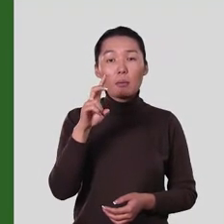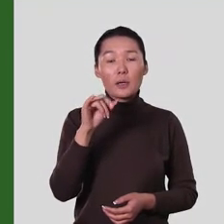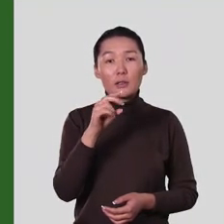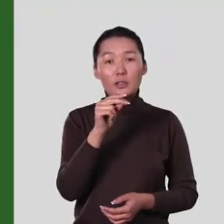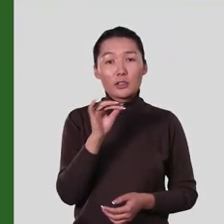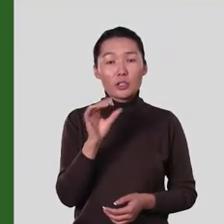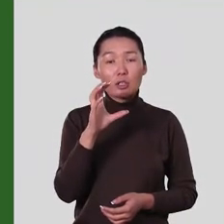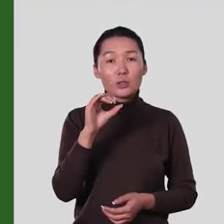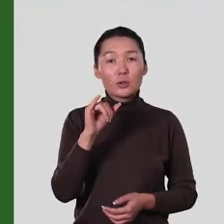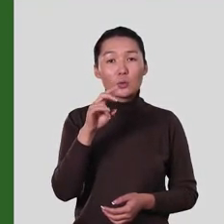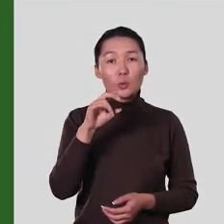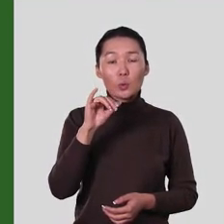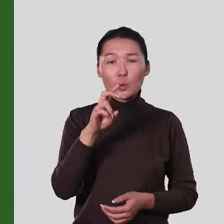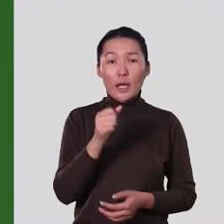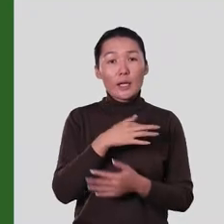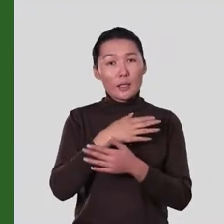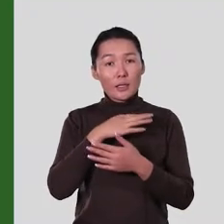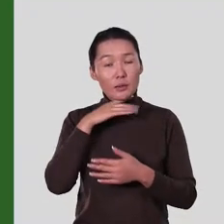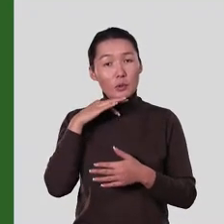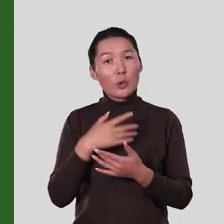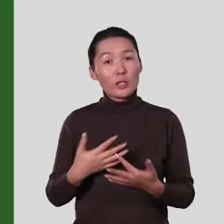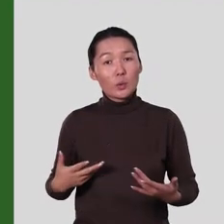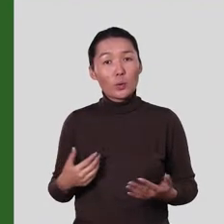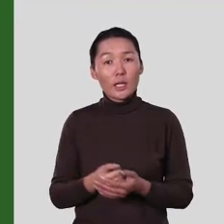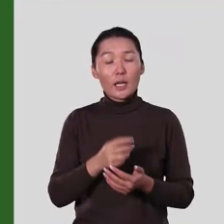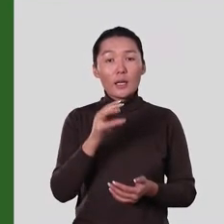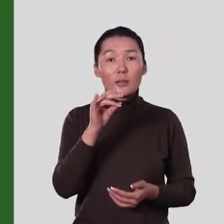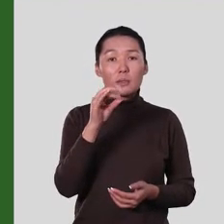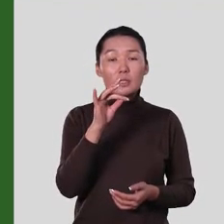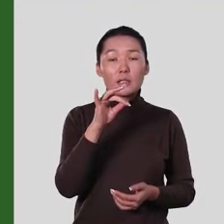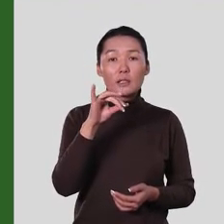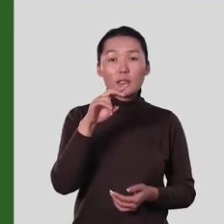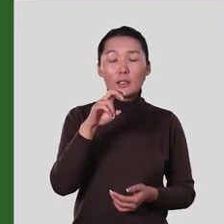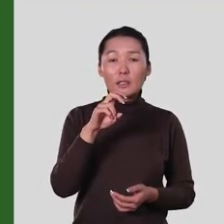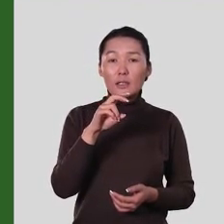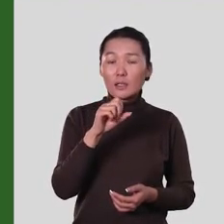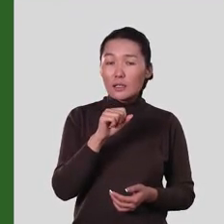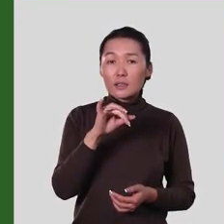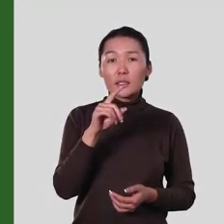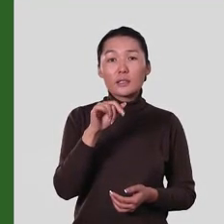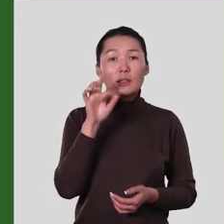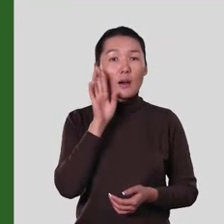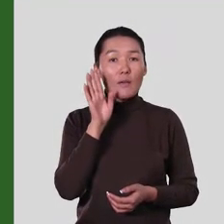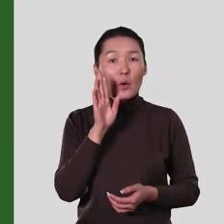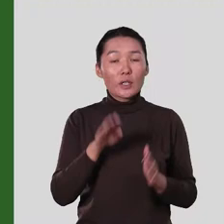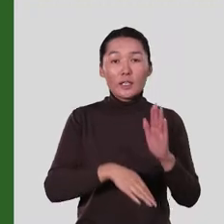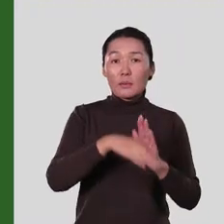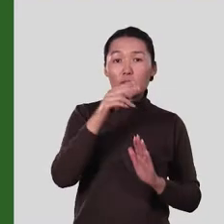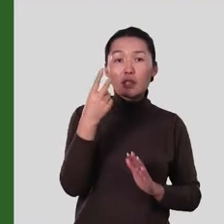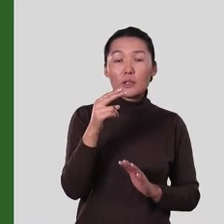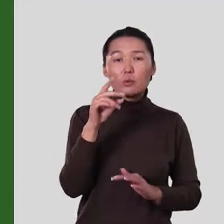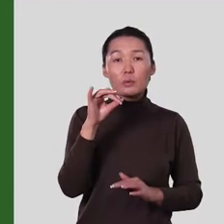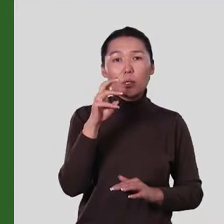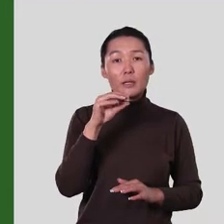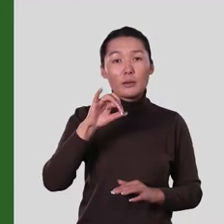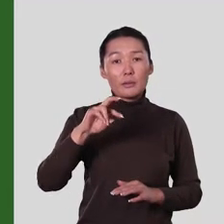и многие другие. Минерализация вод не превышает 2 промиль. Некоторые